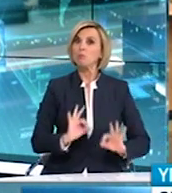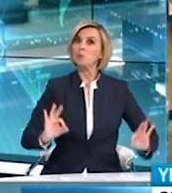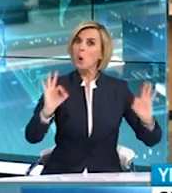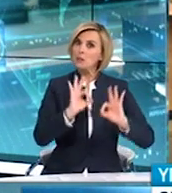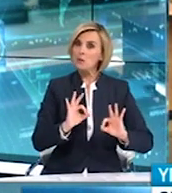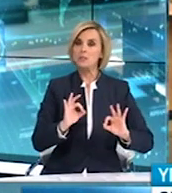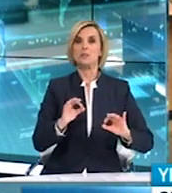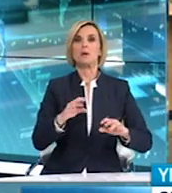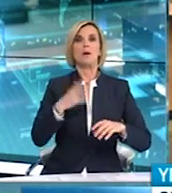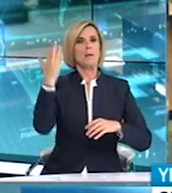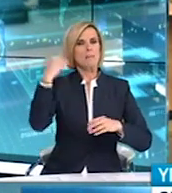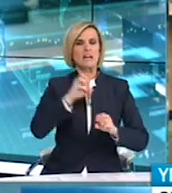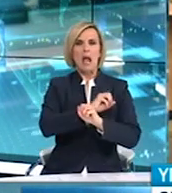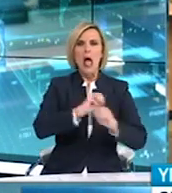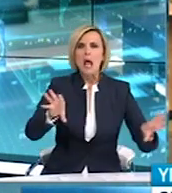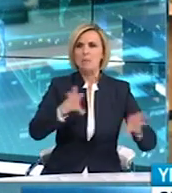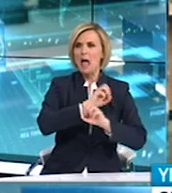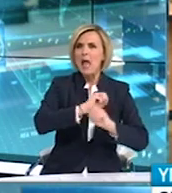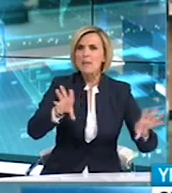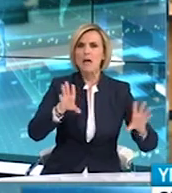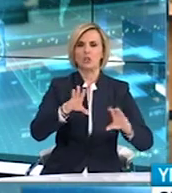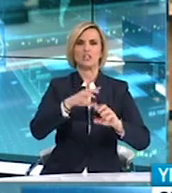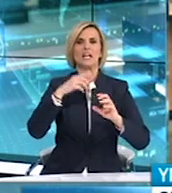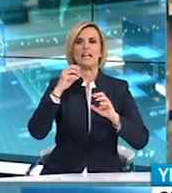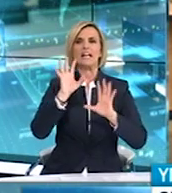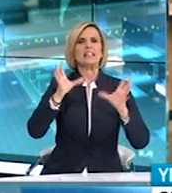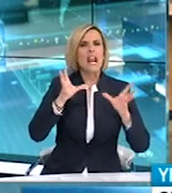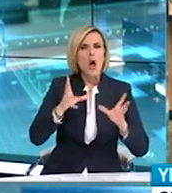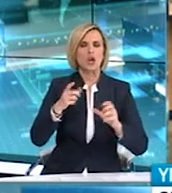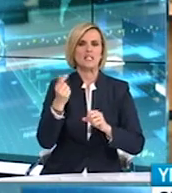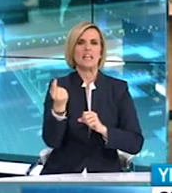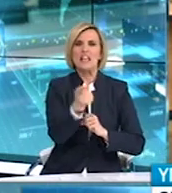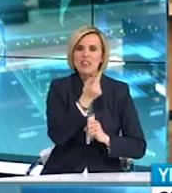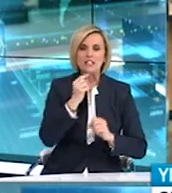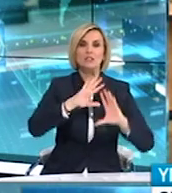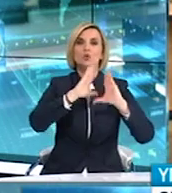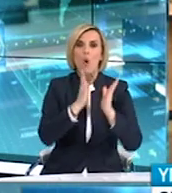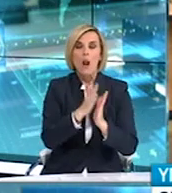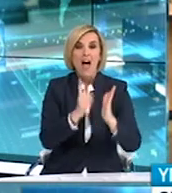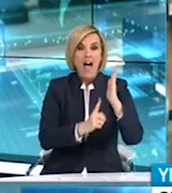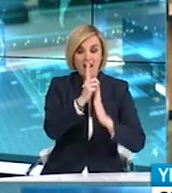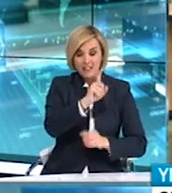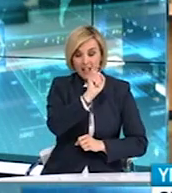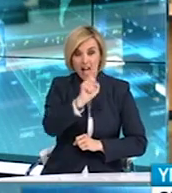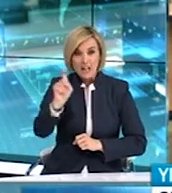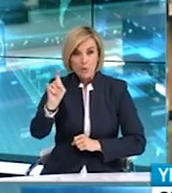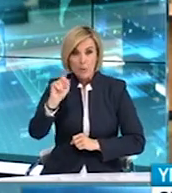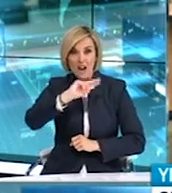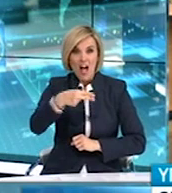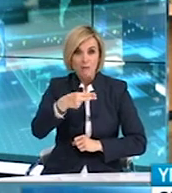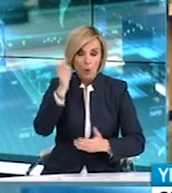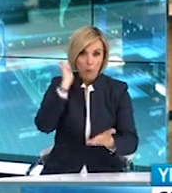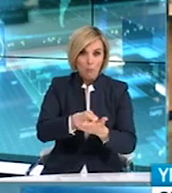επικοινωνιακή καμπάνια για τον κορονοϊό που κόστησε 11 εκατομμύρια ευρώ και η οποία ήταν έτοιμη στην ώρα της, δεν φαίνεται να ήταν έτοιμη σε κάτι άλλο. Γιατροί και